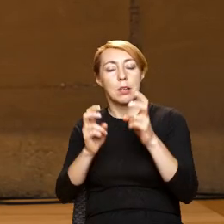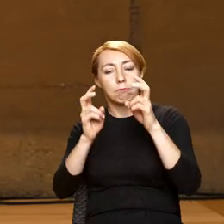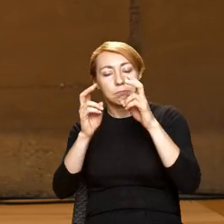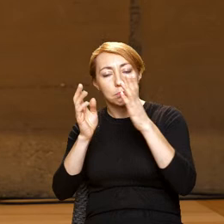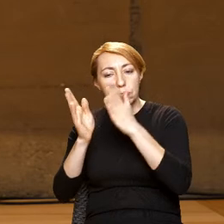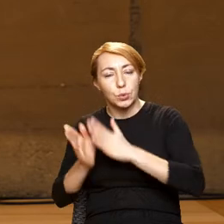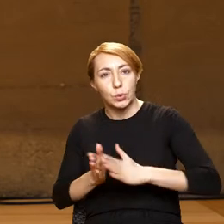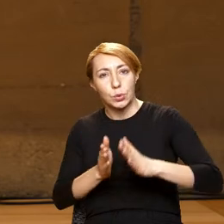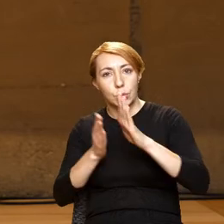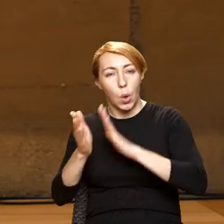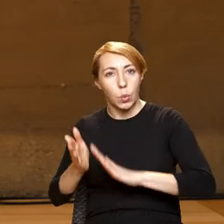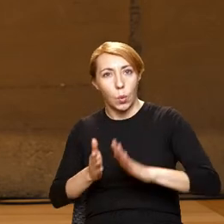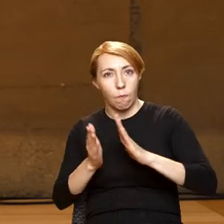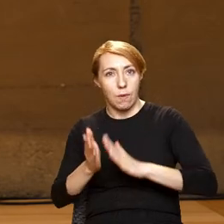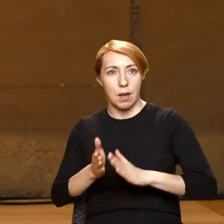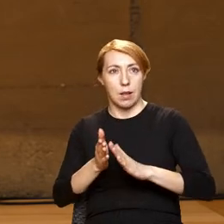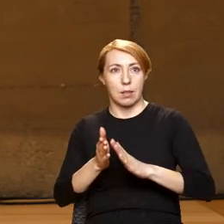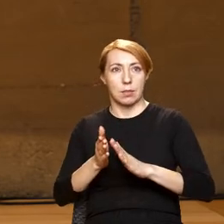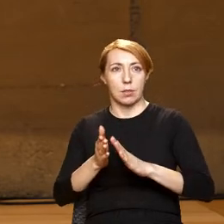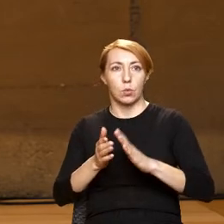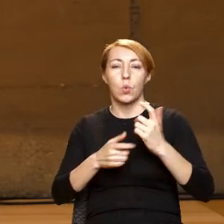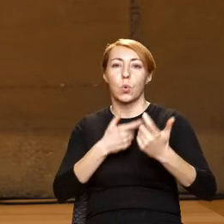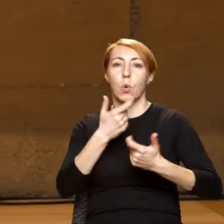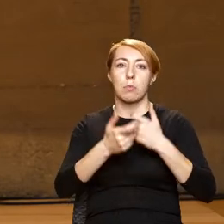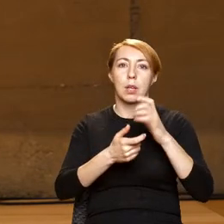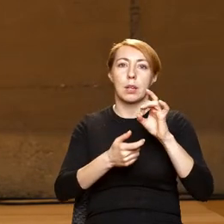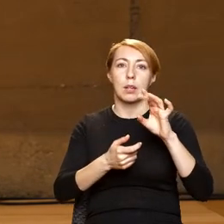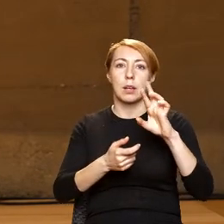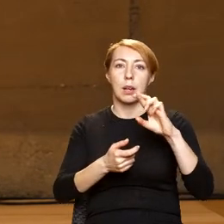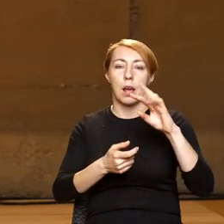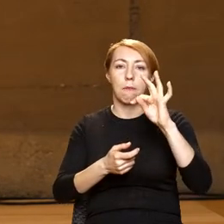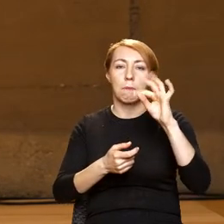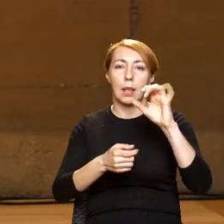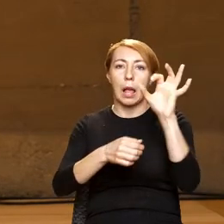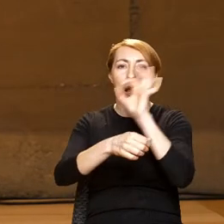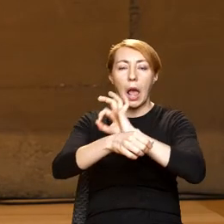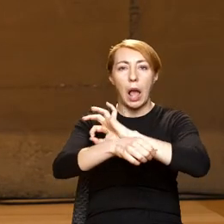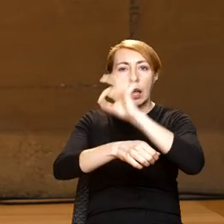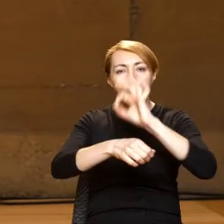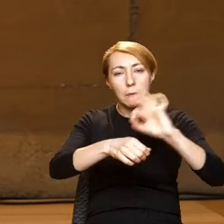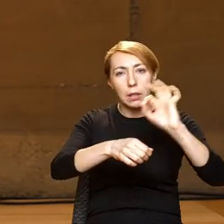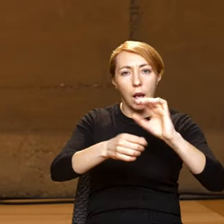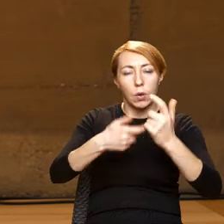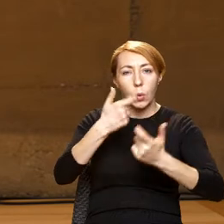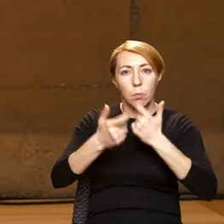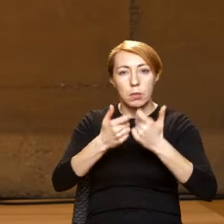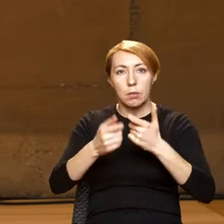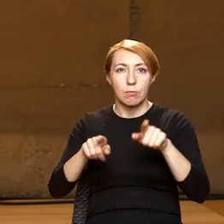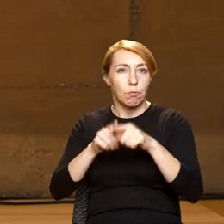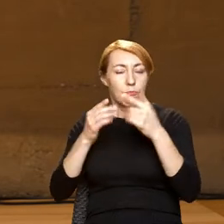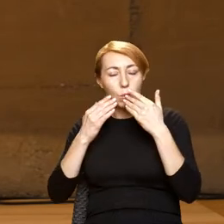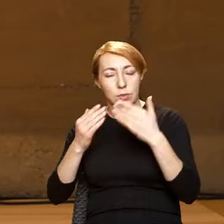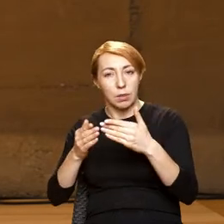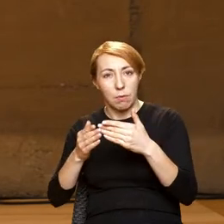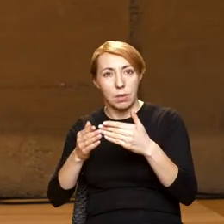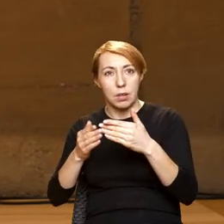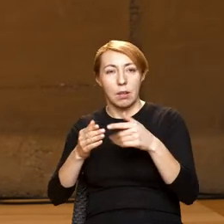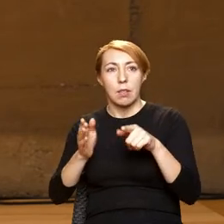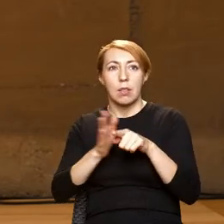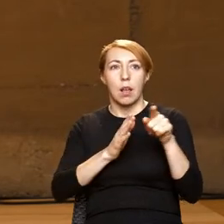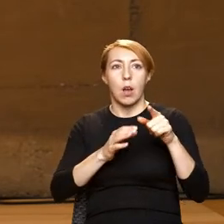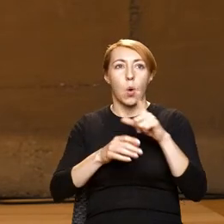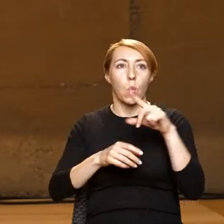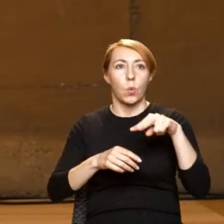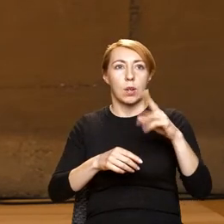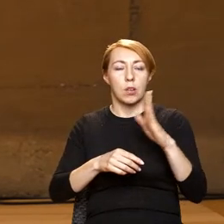opracowanie graficzne, to co grafik wykonał, to wydaje nam się, że właśnie też tutaj podziękowania dla grafika, dla pana Łukasza